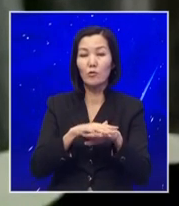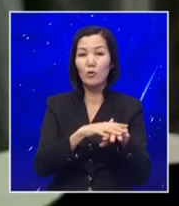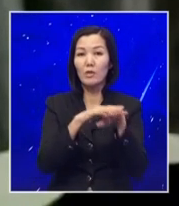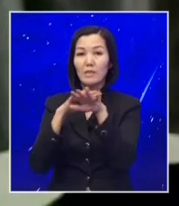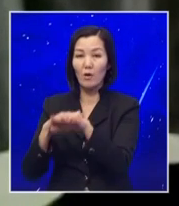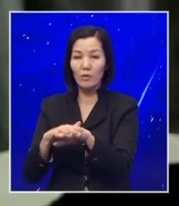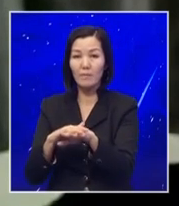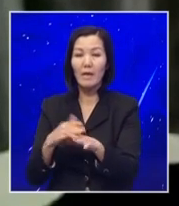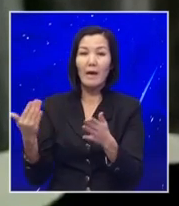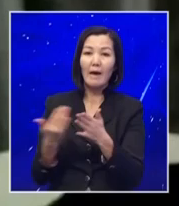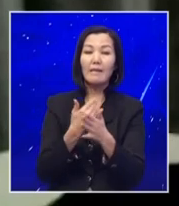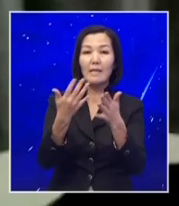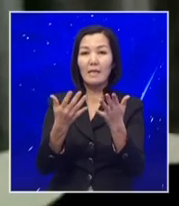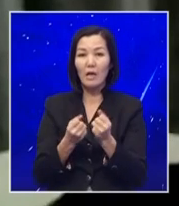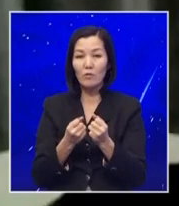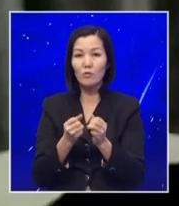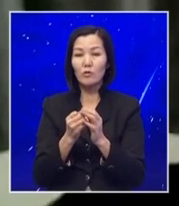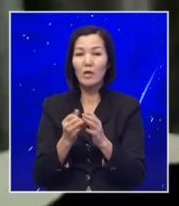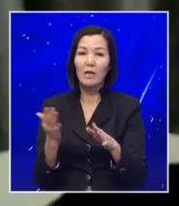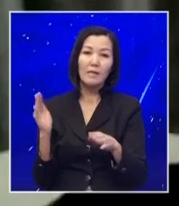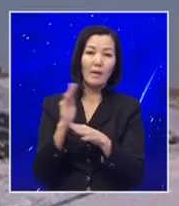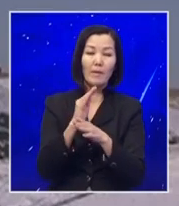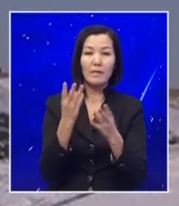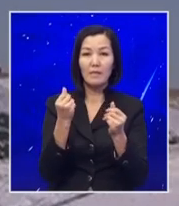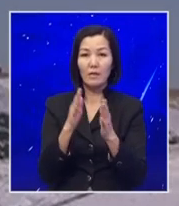аударамыз. Қайтадан алу үшін қосымша өтінім беру қажет.